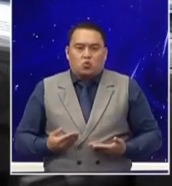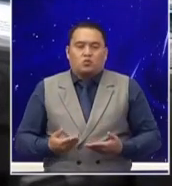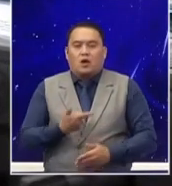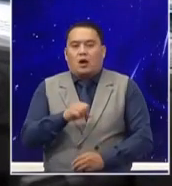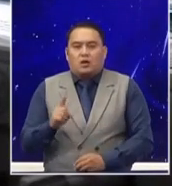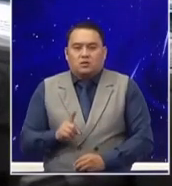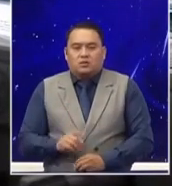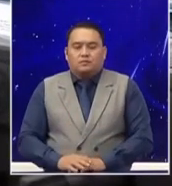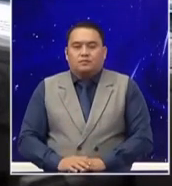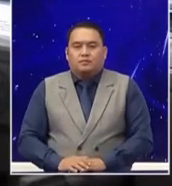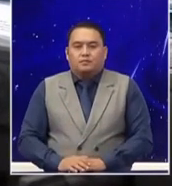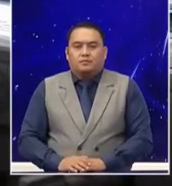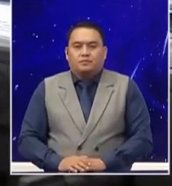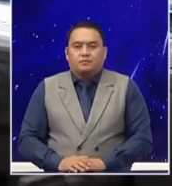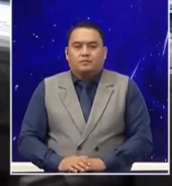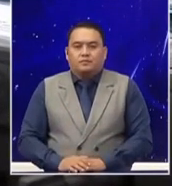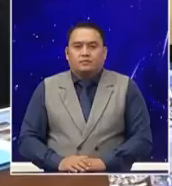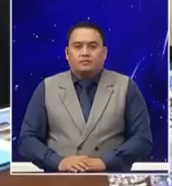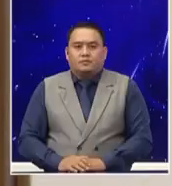газ к пациентам в палаты.